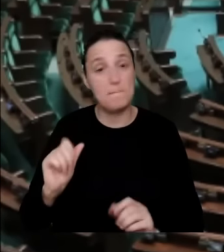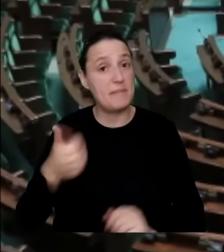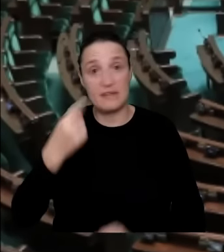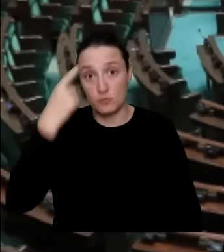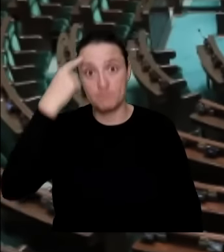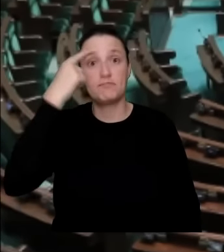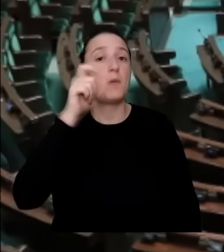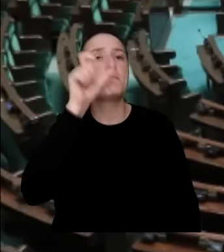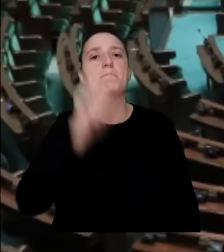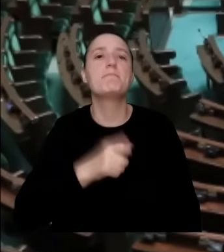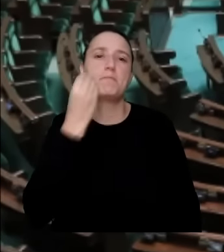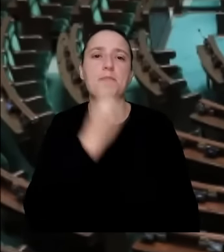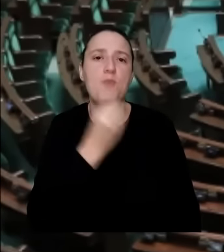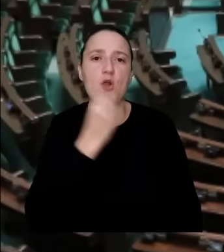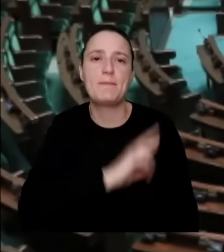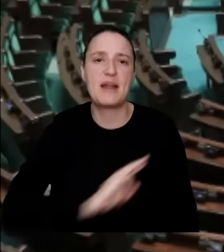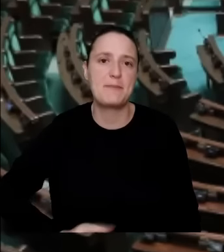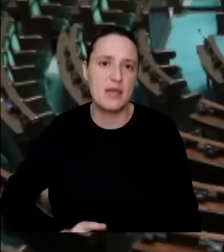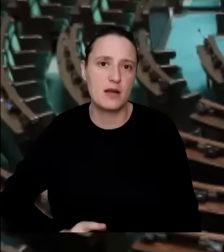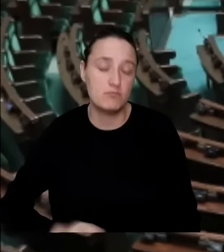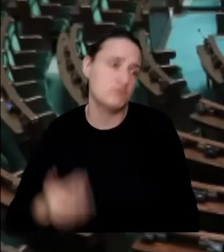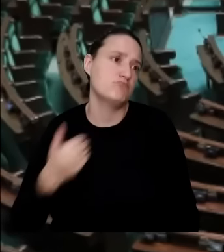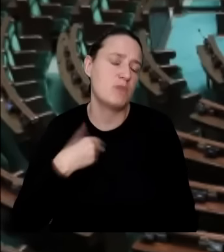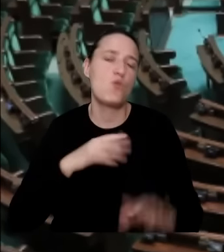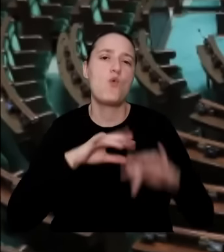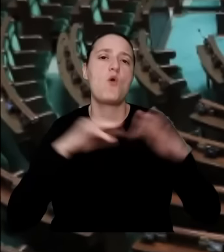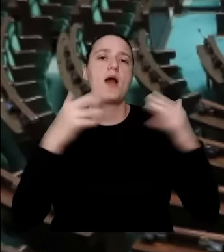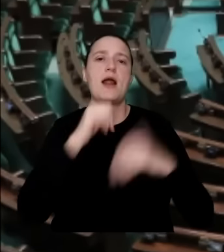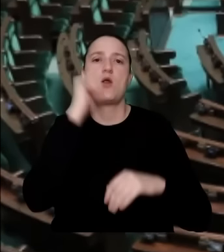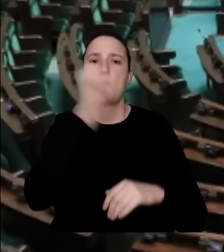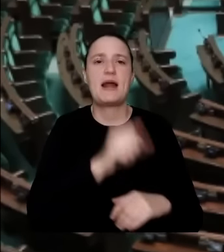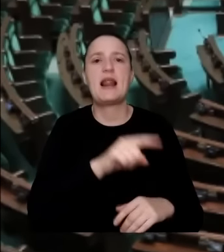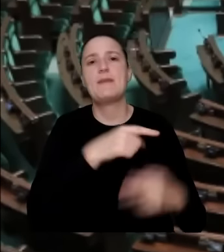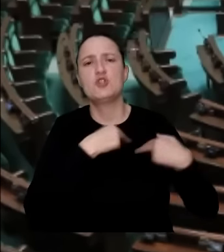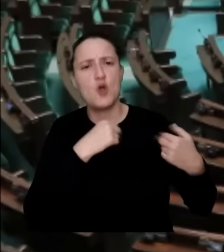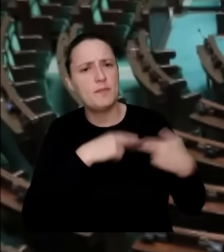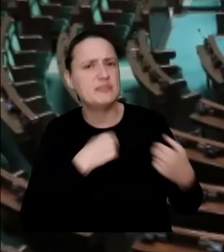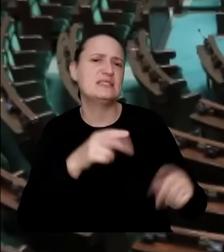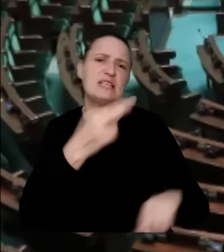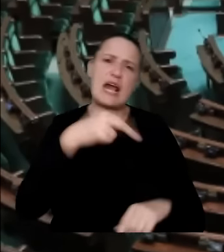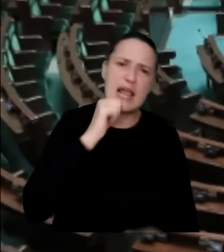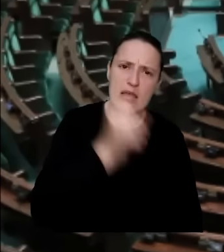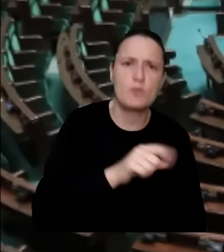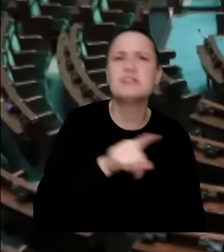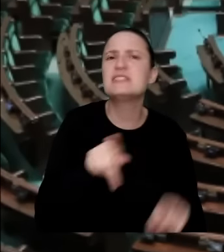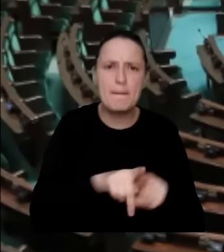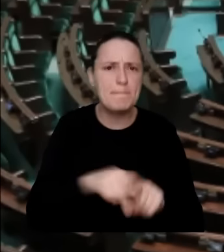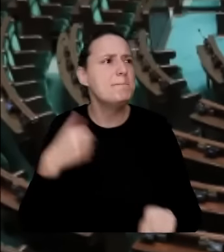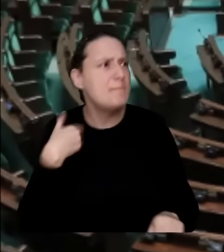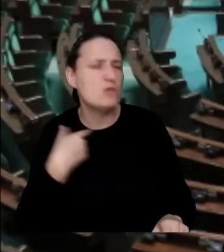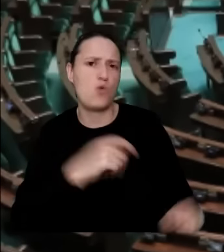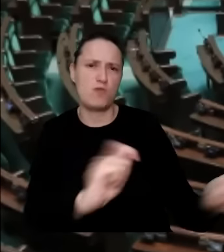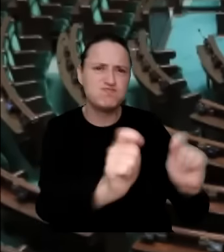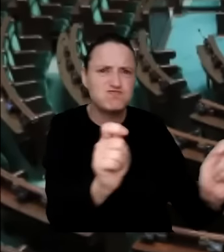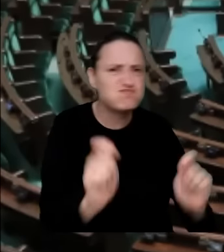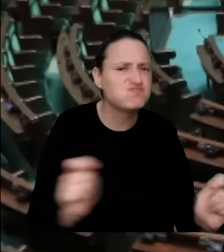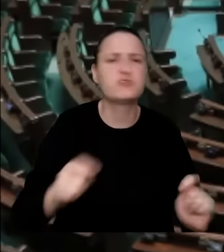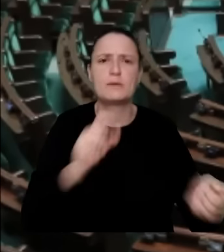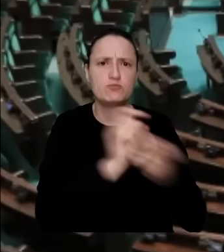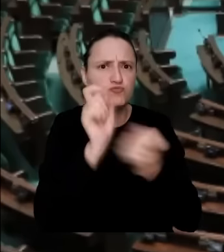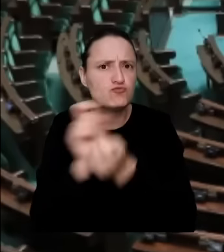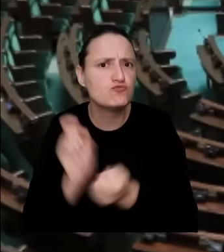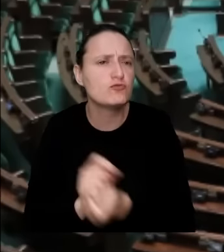premier morawiecki który na forum Parlamentu Europejskiego czy komisji Czy rady interweniował na forum Rady Europejskiej interweniował żeby